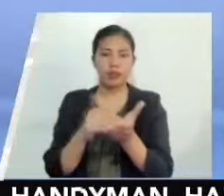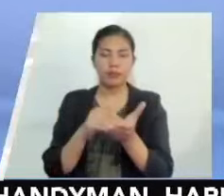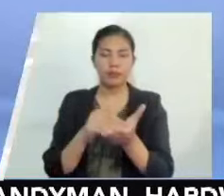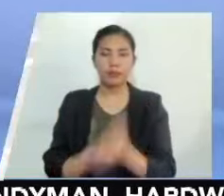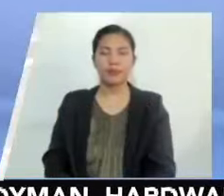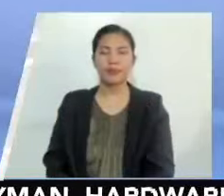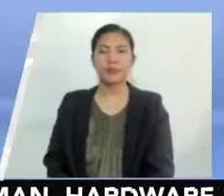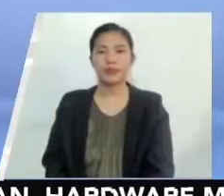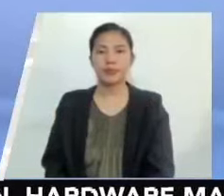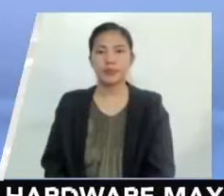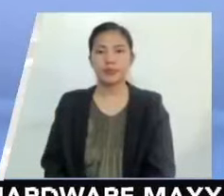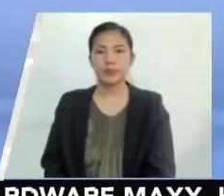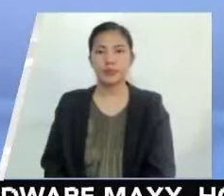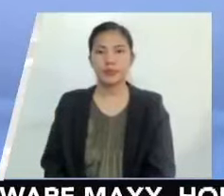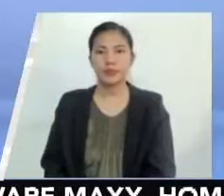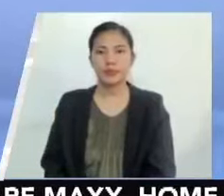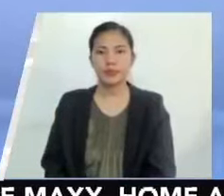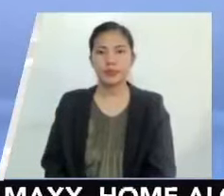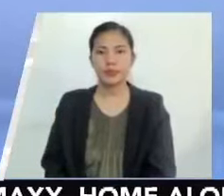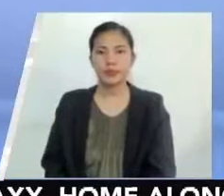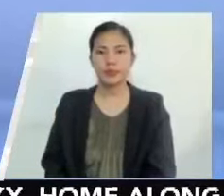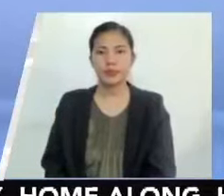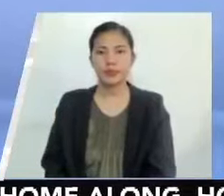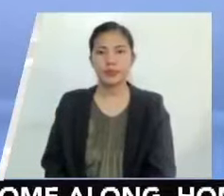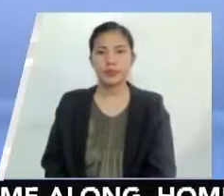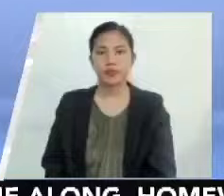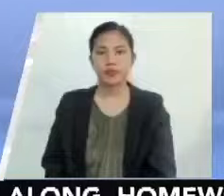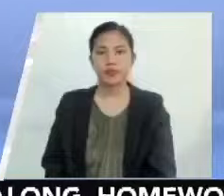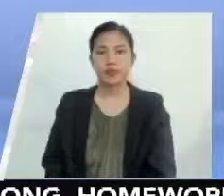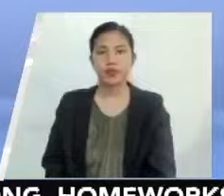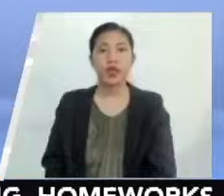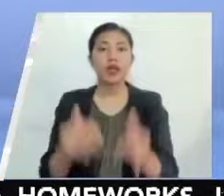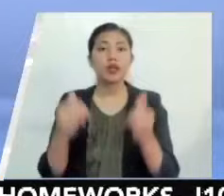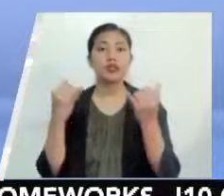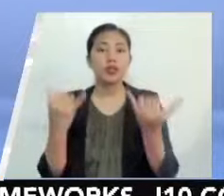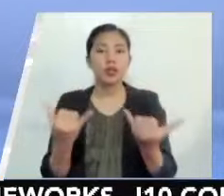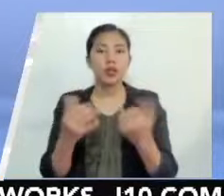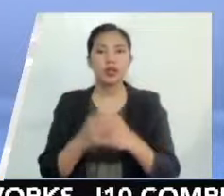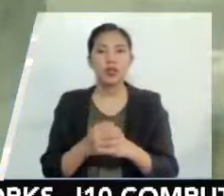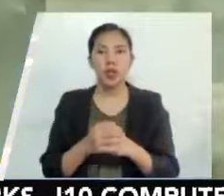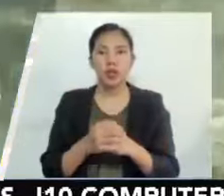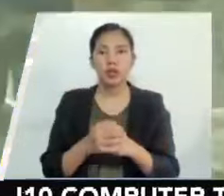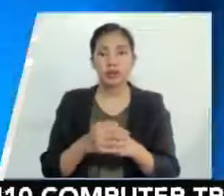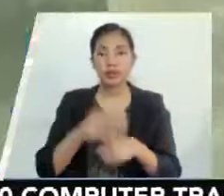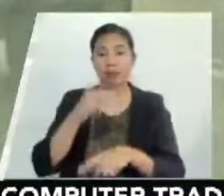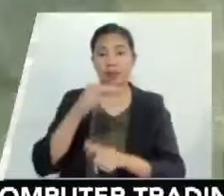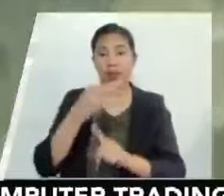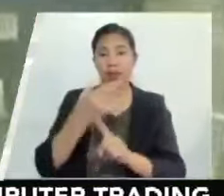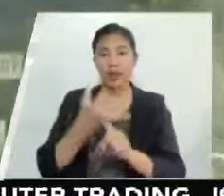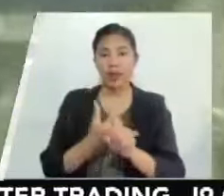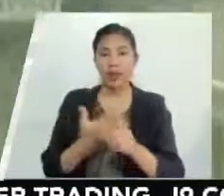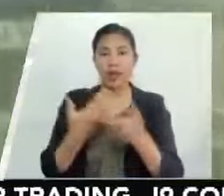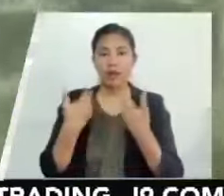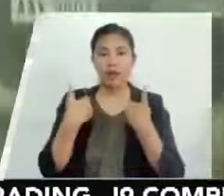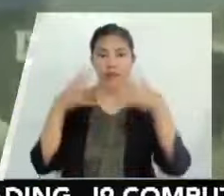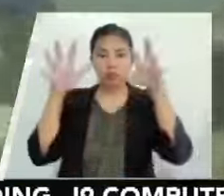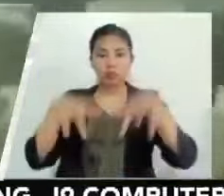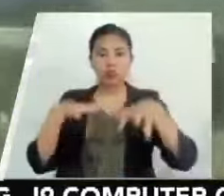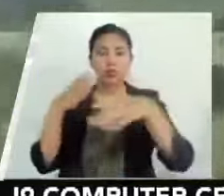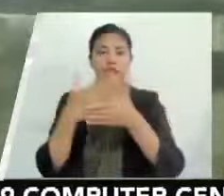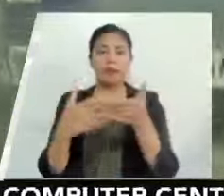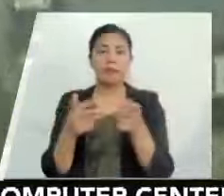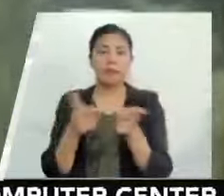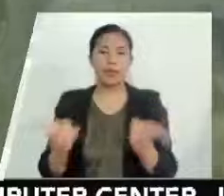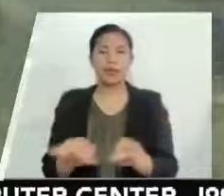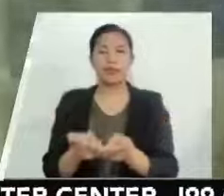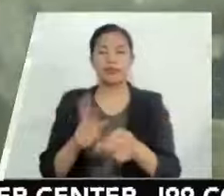nakaranas ng Agua de Mayo o yung unang ulan ng buwan ng Mayo ang ilang lugar sa bansa. Ayon sa PAGASA, local thunderstorm po yan. Malakas na